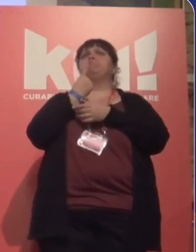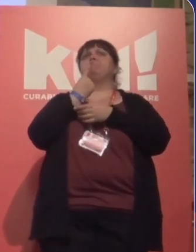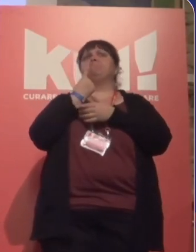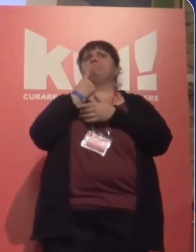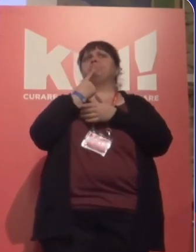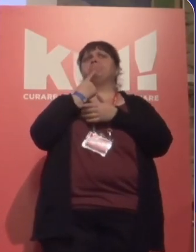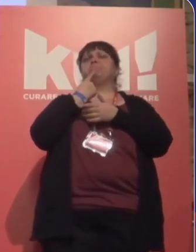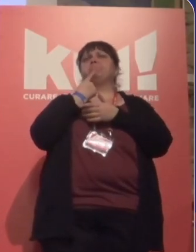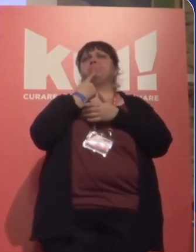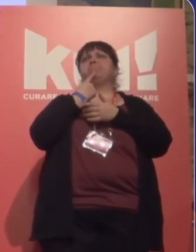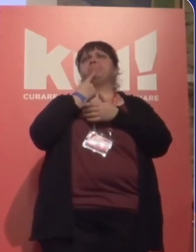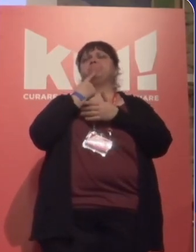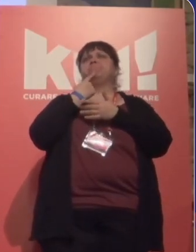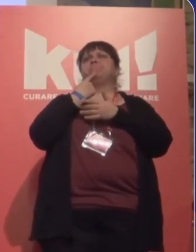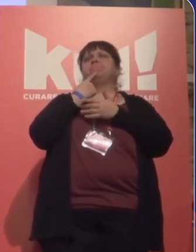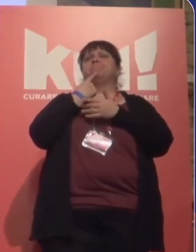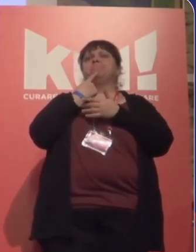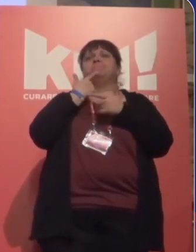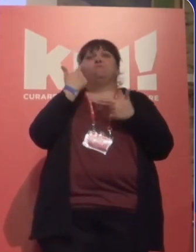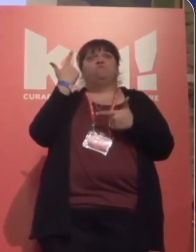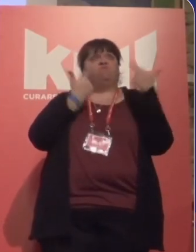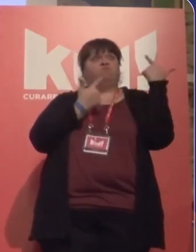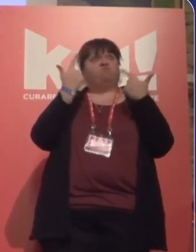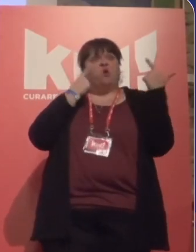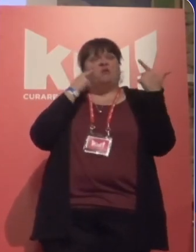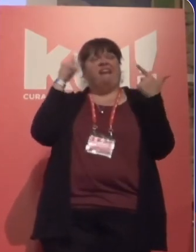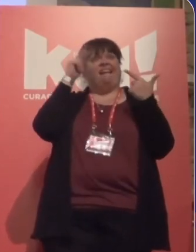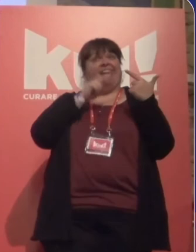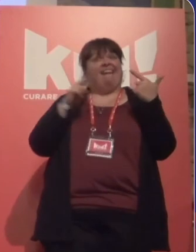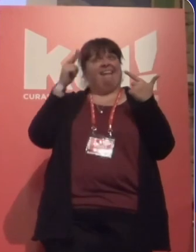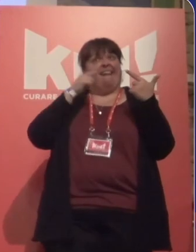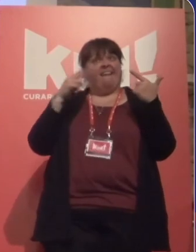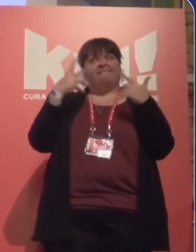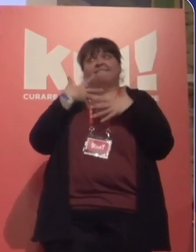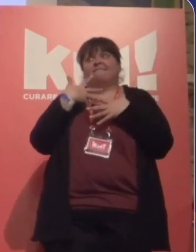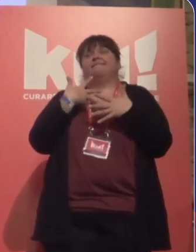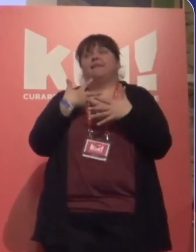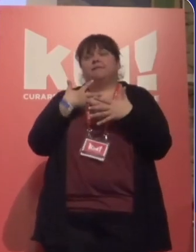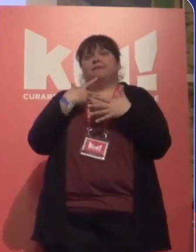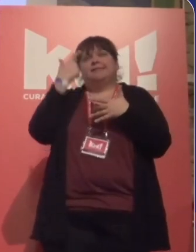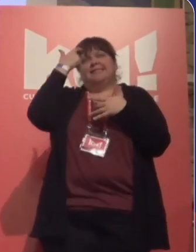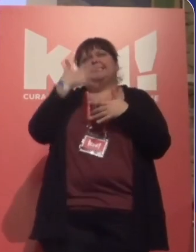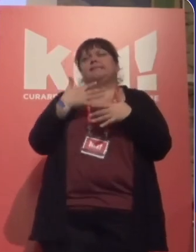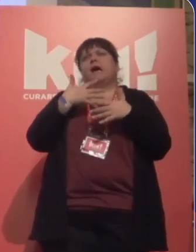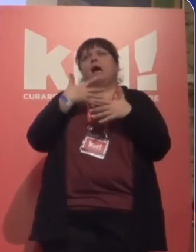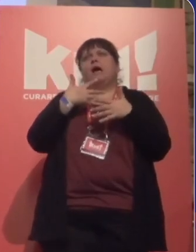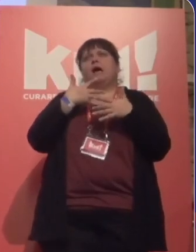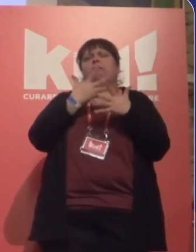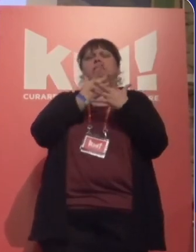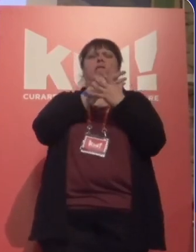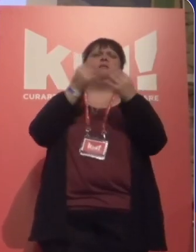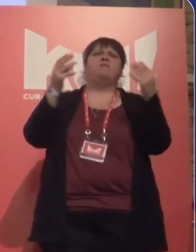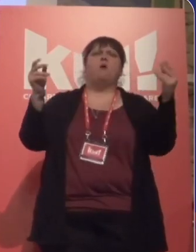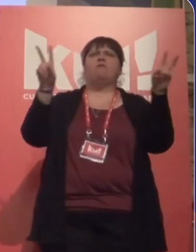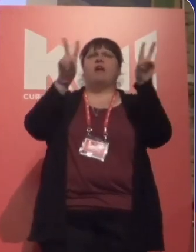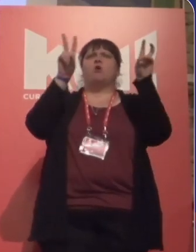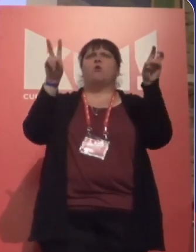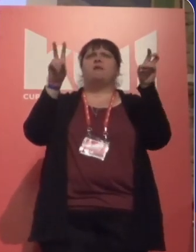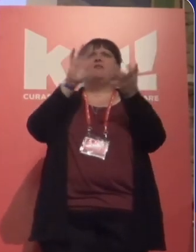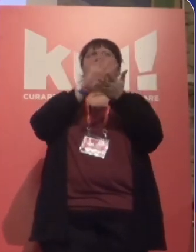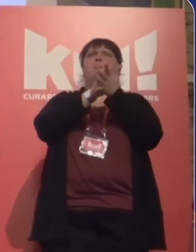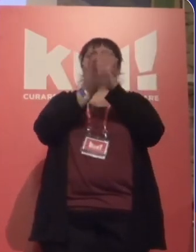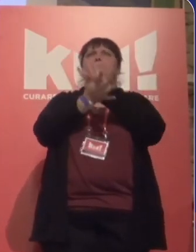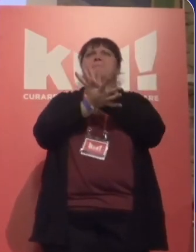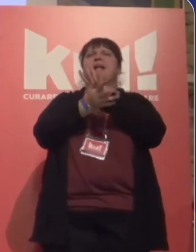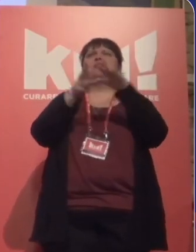si parlava tantissimo del patto di stabilità c'era quasi una un confronto